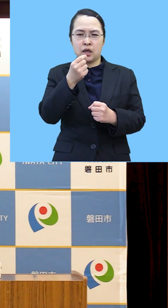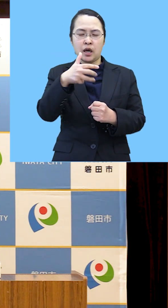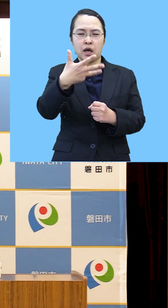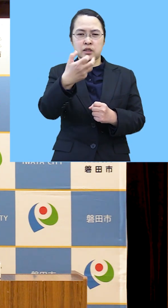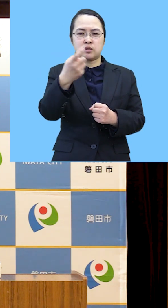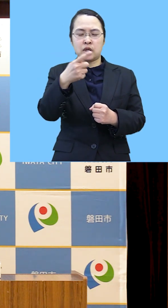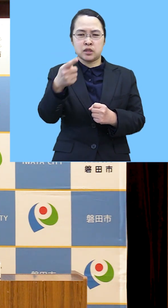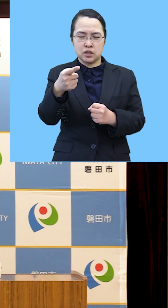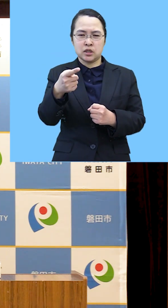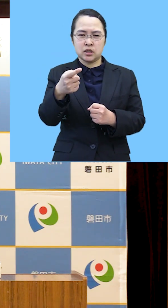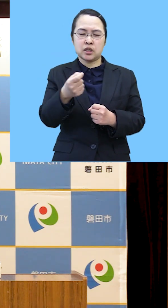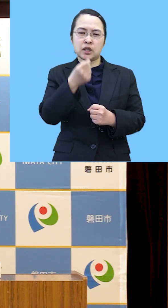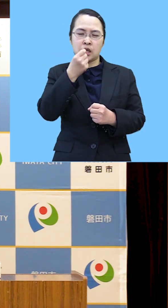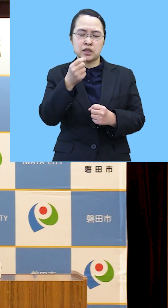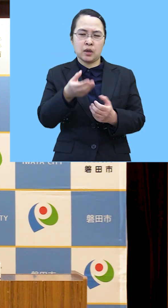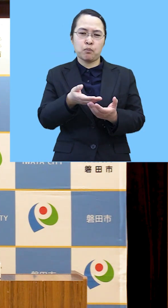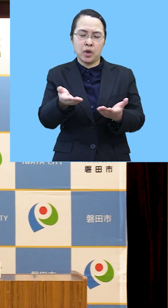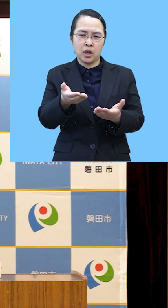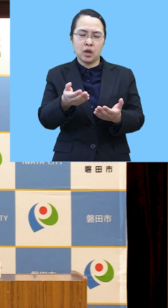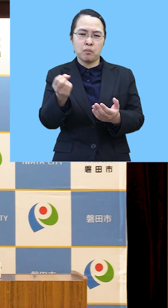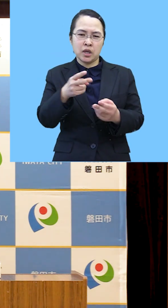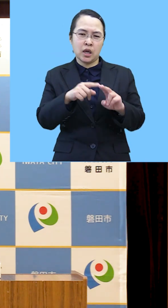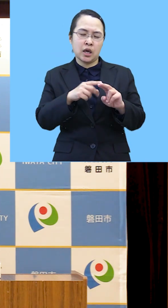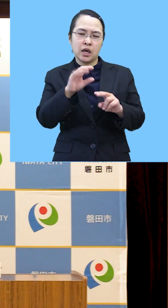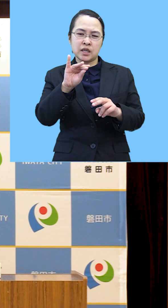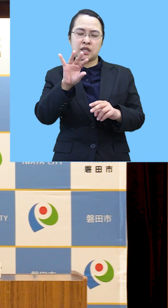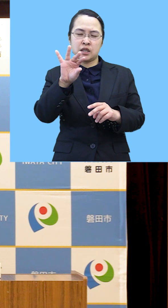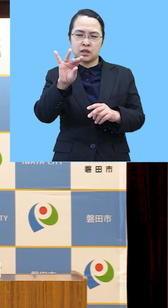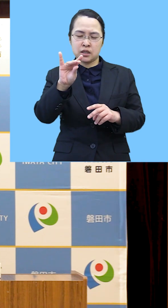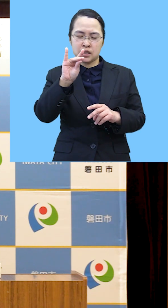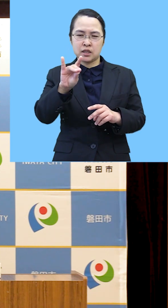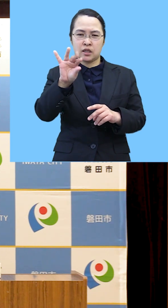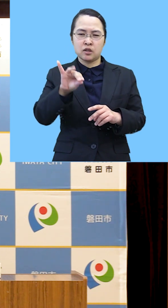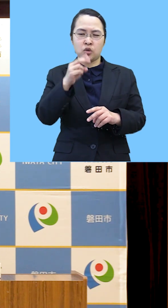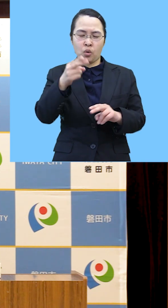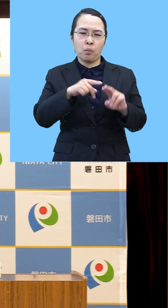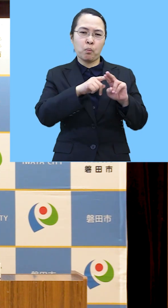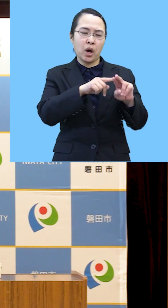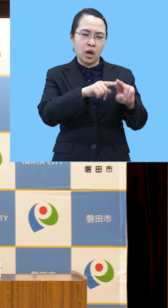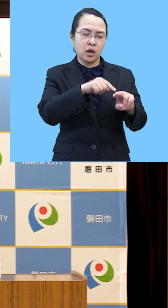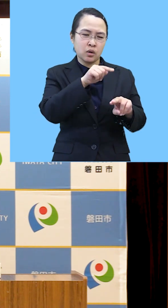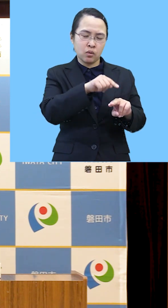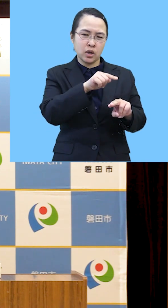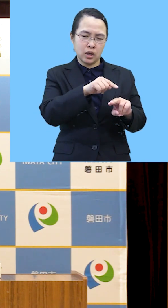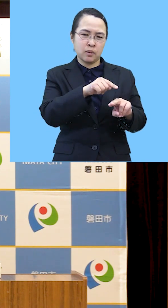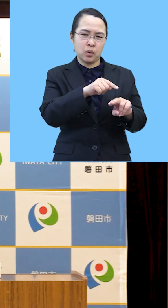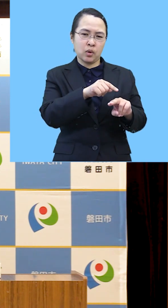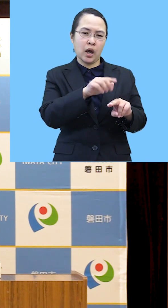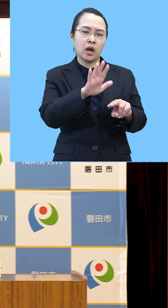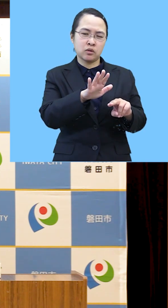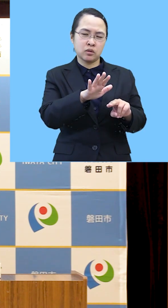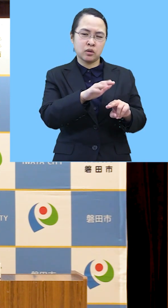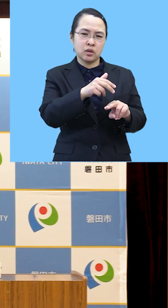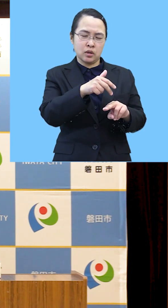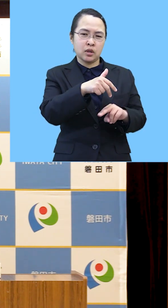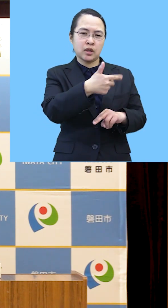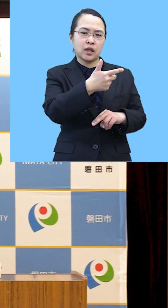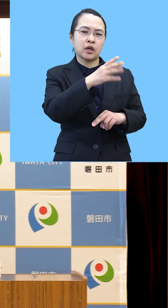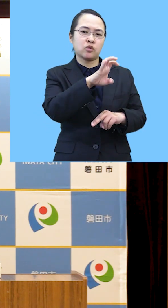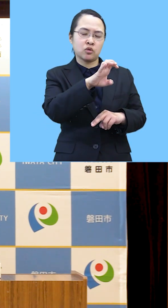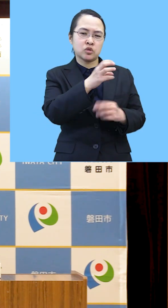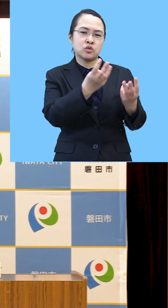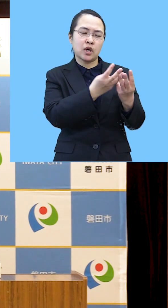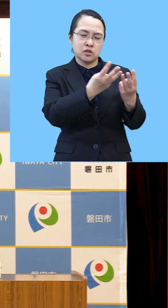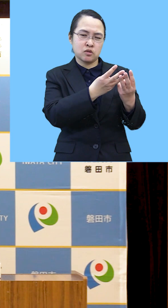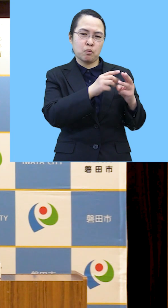ね。で、今キットを配送するということをやってますけれども、配送が347世帯740個